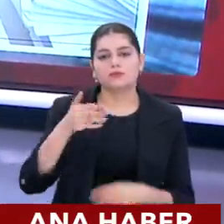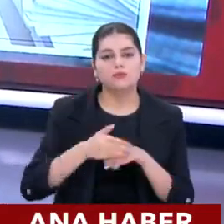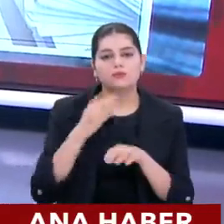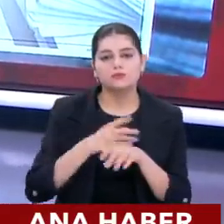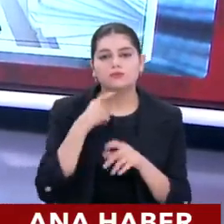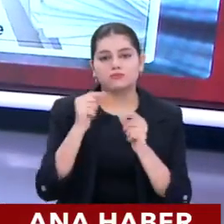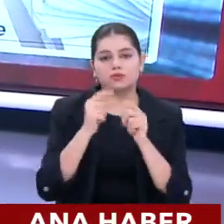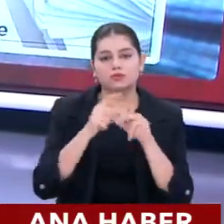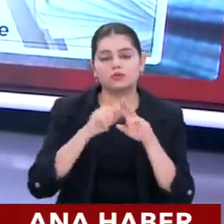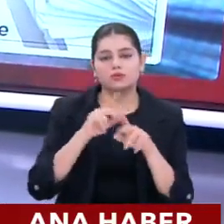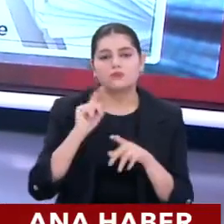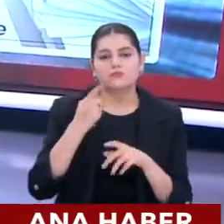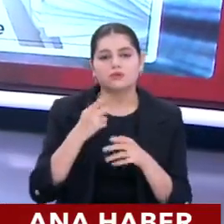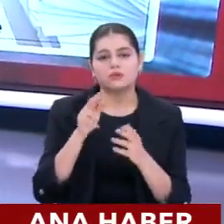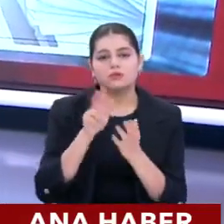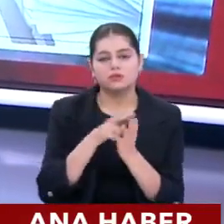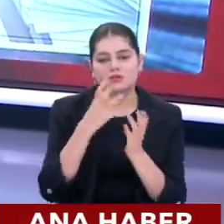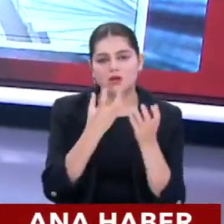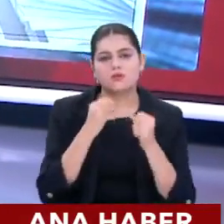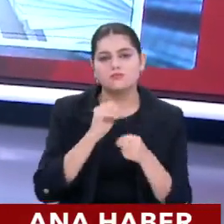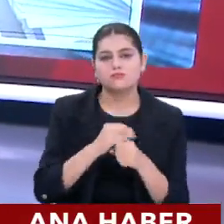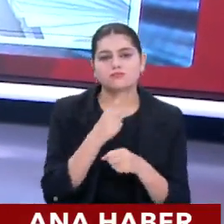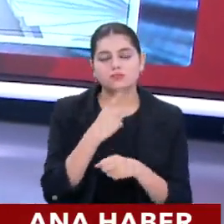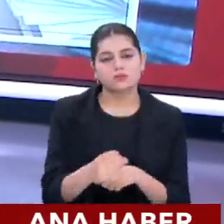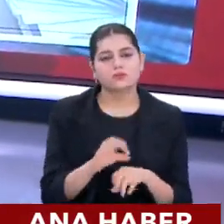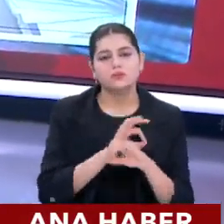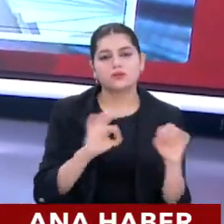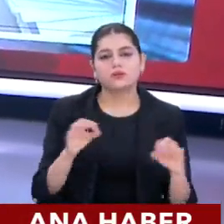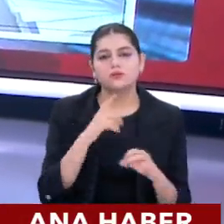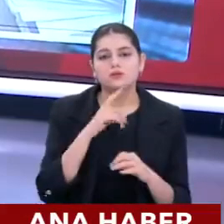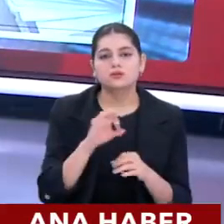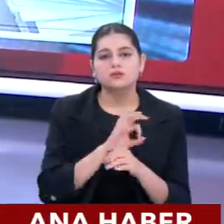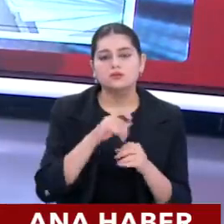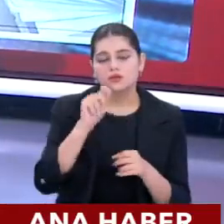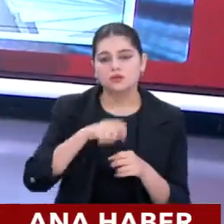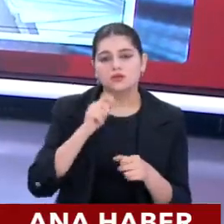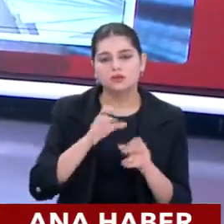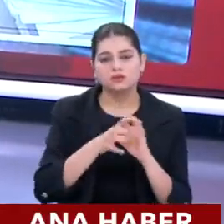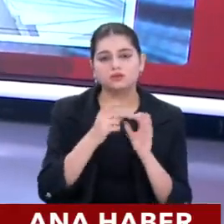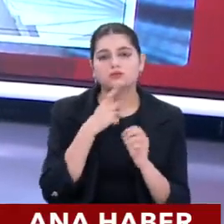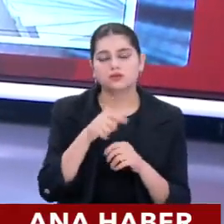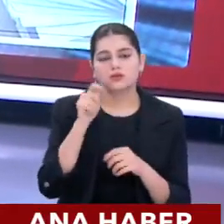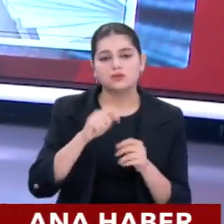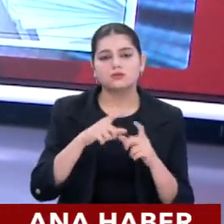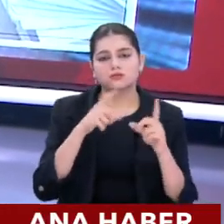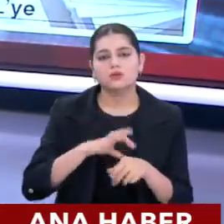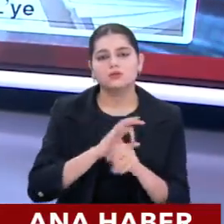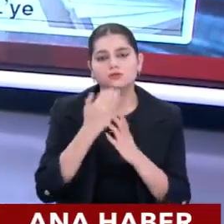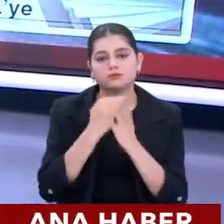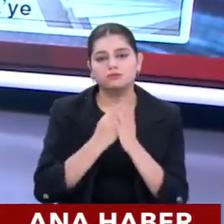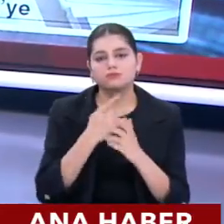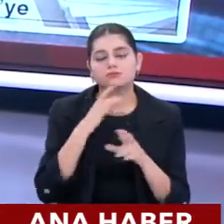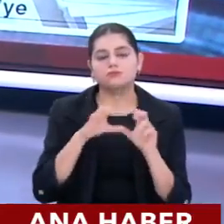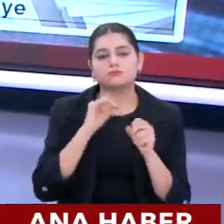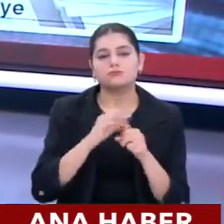BDDK bir karar aldı biliyorsunuz Özellikle bu söz konusu kredilere ilişkin ve kredi kartları ilişkin ve Meltem